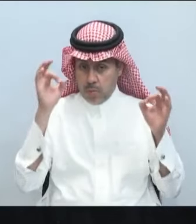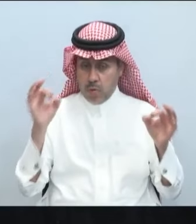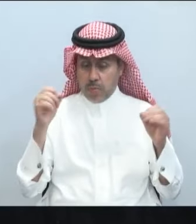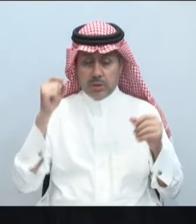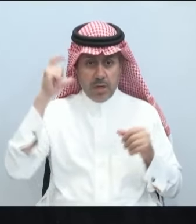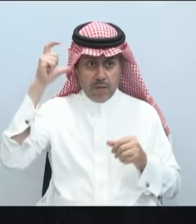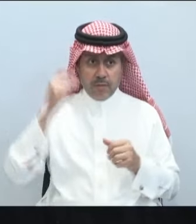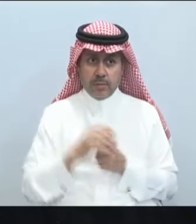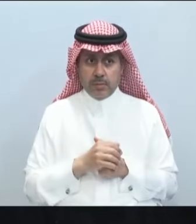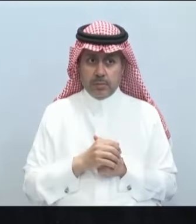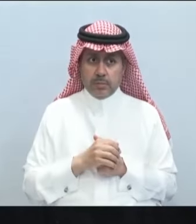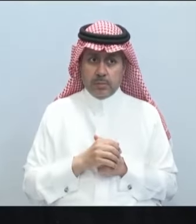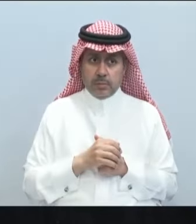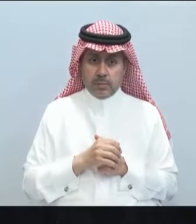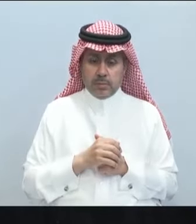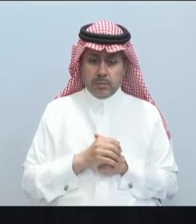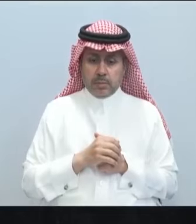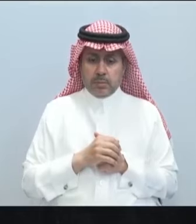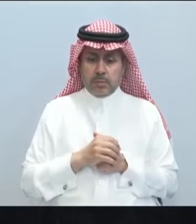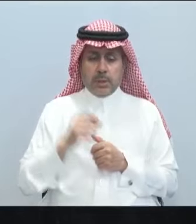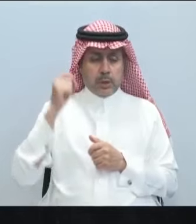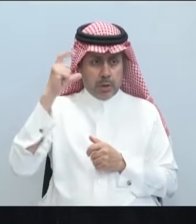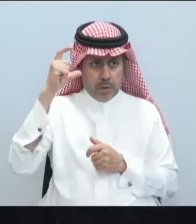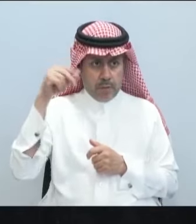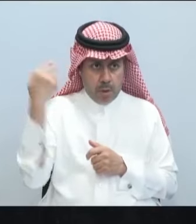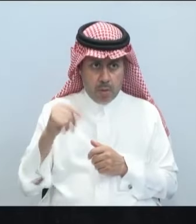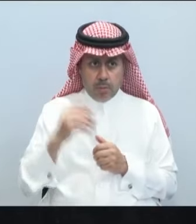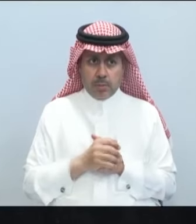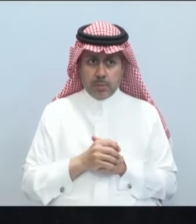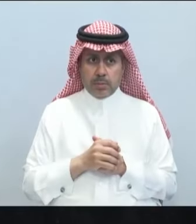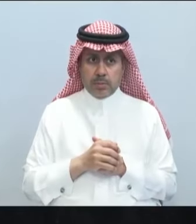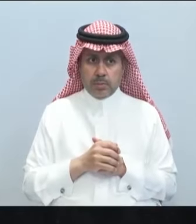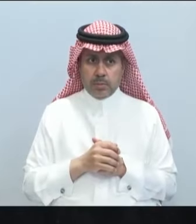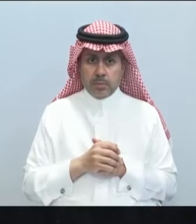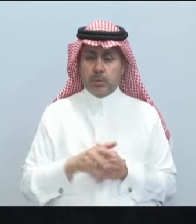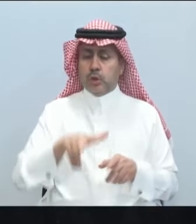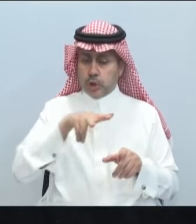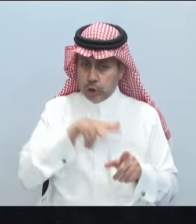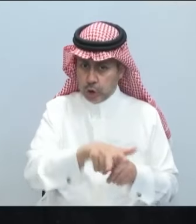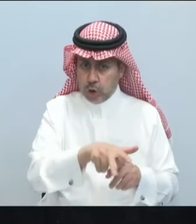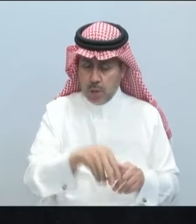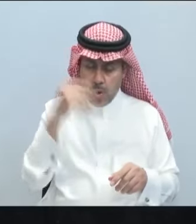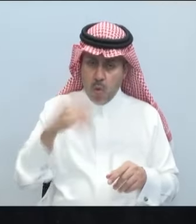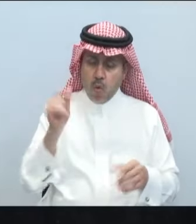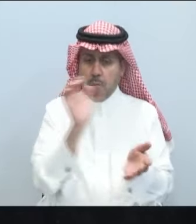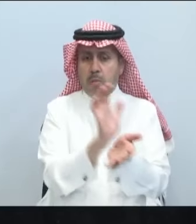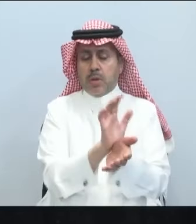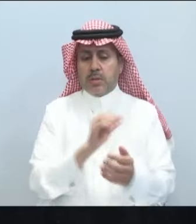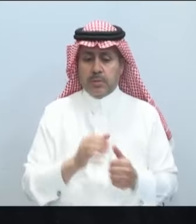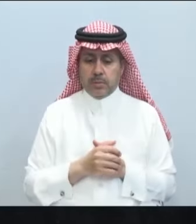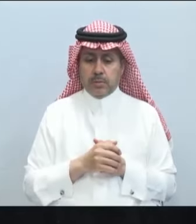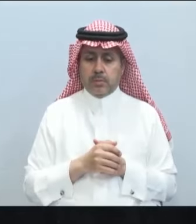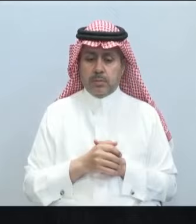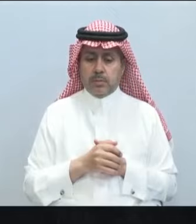تعرف هذه الصور لكي تعرف العقوبات او الجرائم وكذلك العقوبات المناسبه